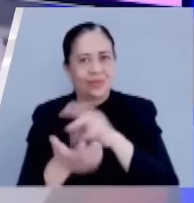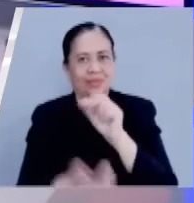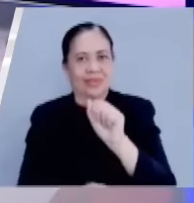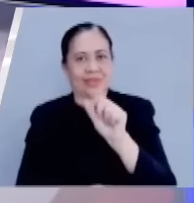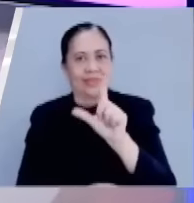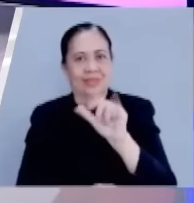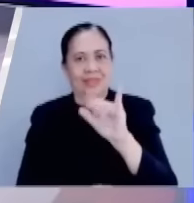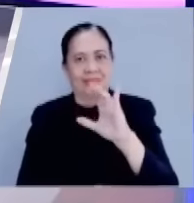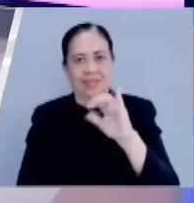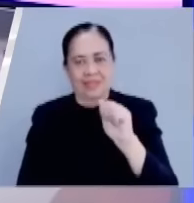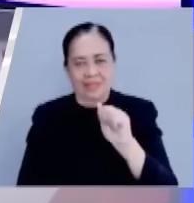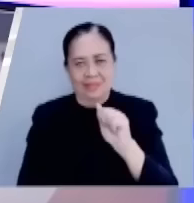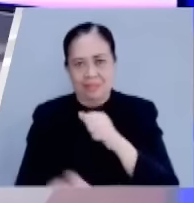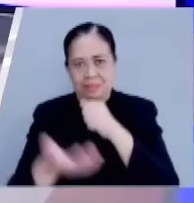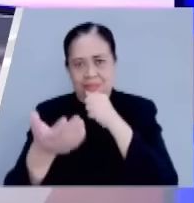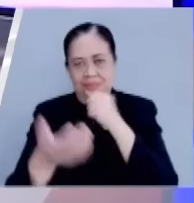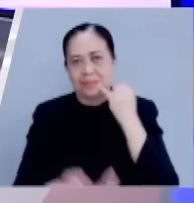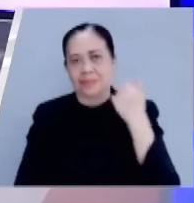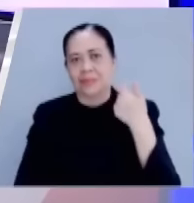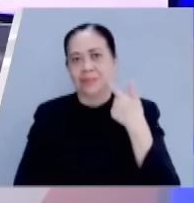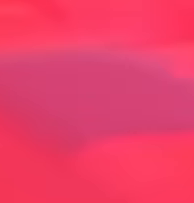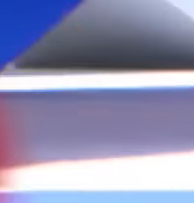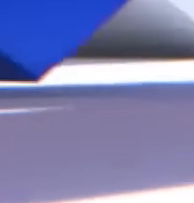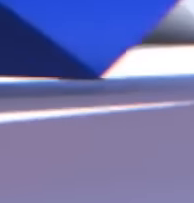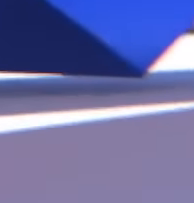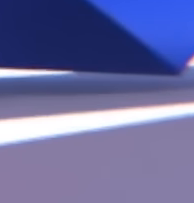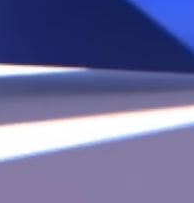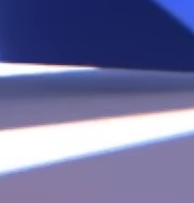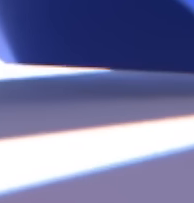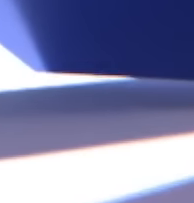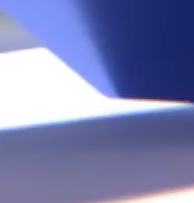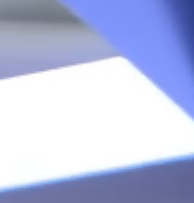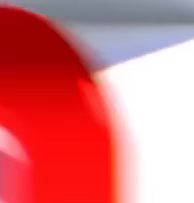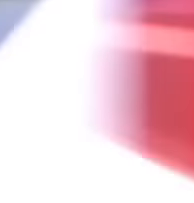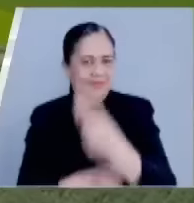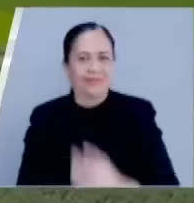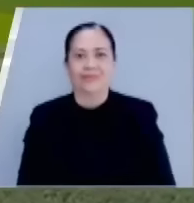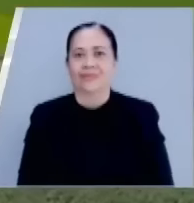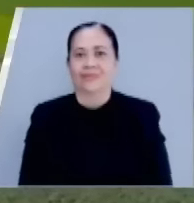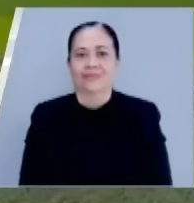report si Jasmine Gabriel Galvan ng GMA Regional TV.